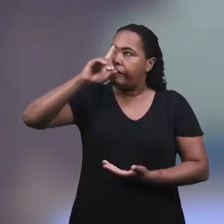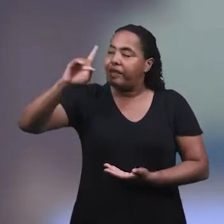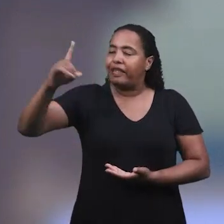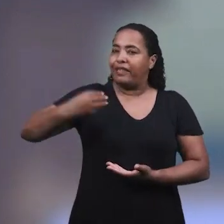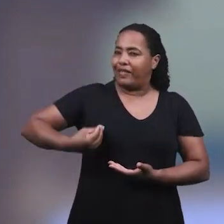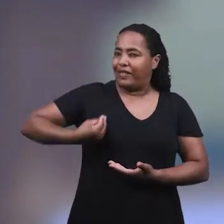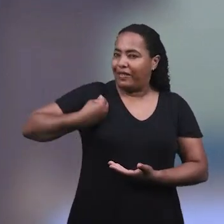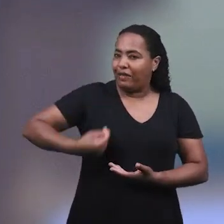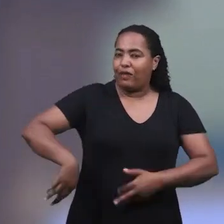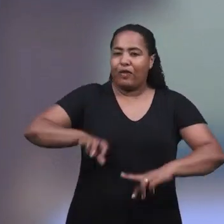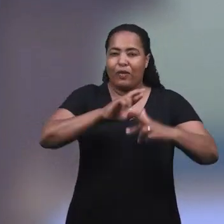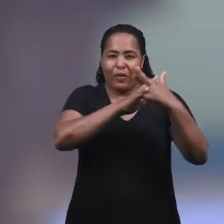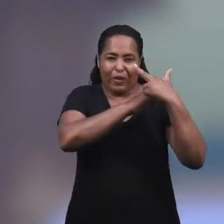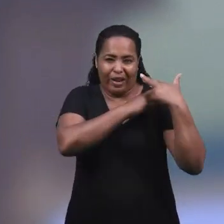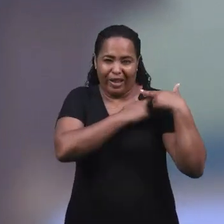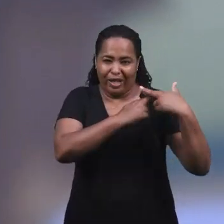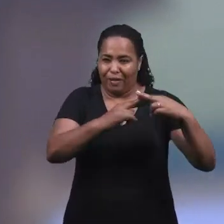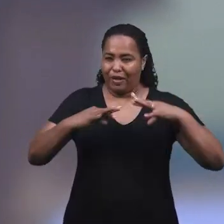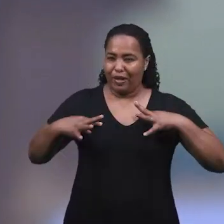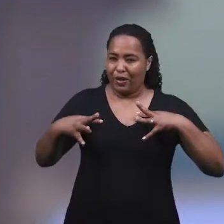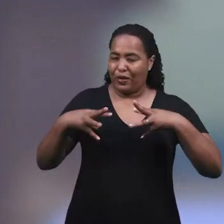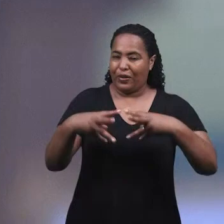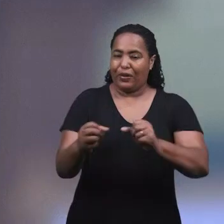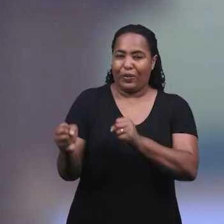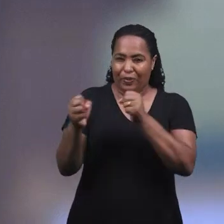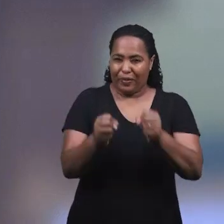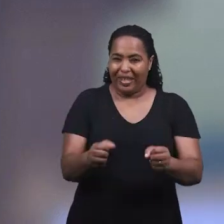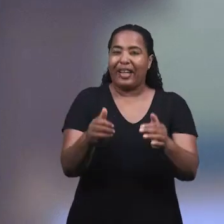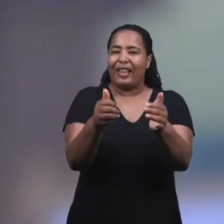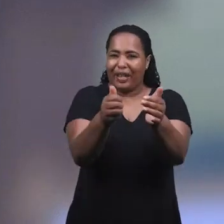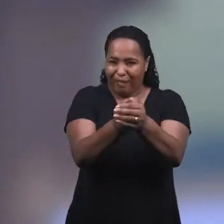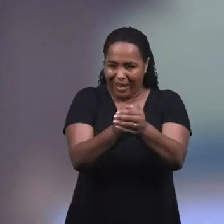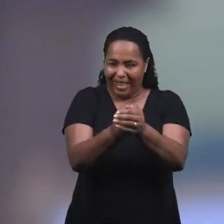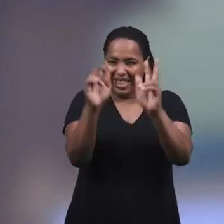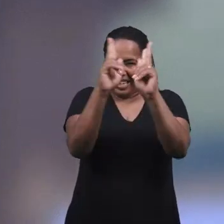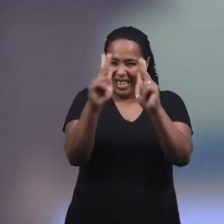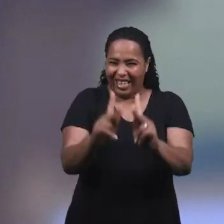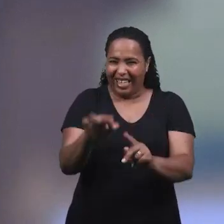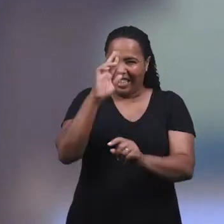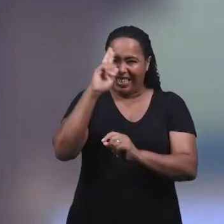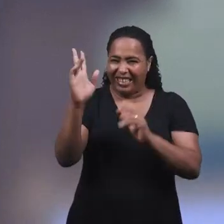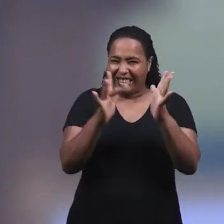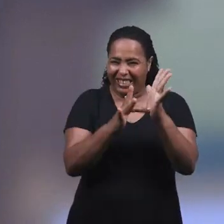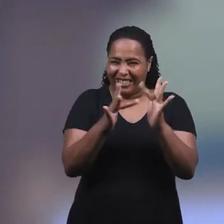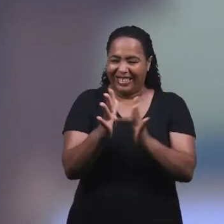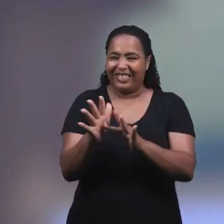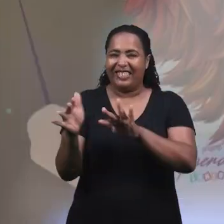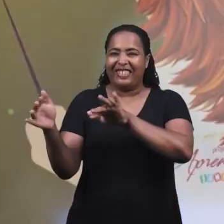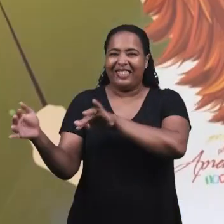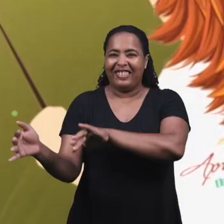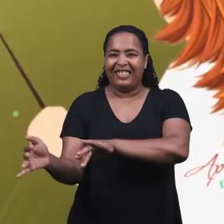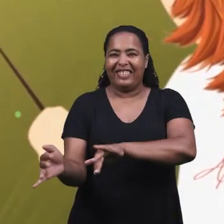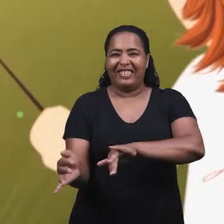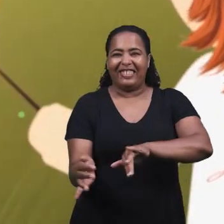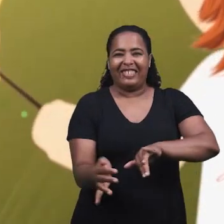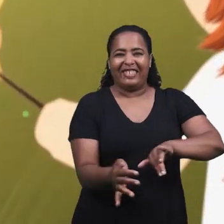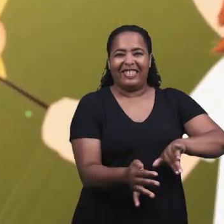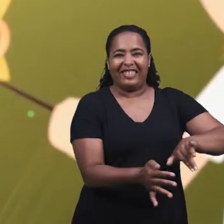Dieu vivant, le propriétaire de tout le pouvoir. Amen, bien-aimé, la paix du Seigneur Jésus.